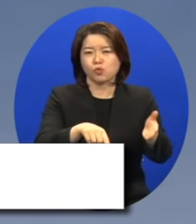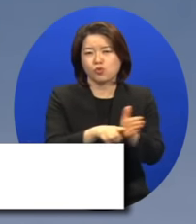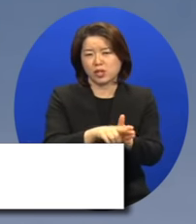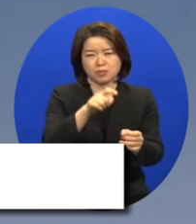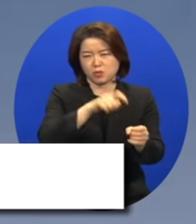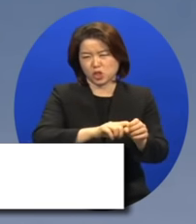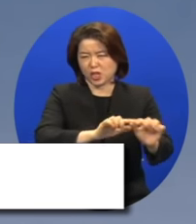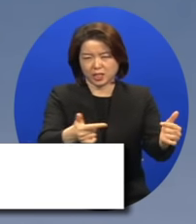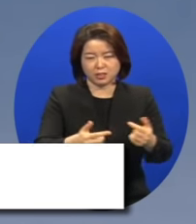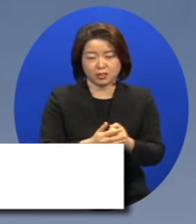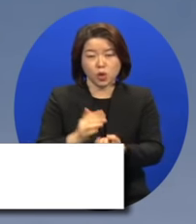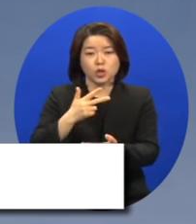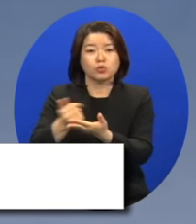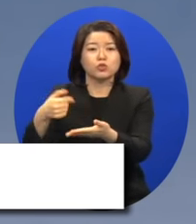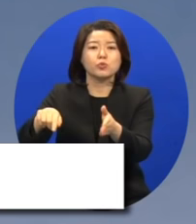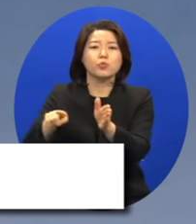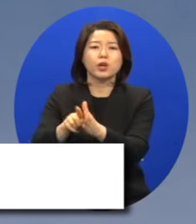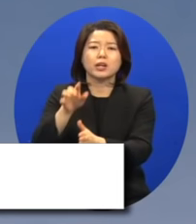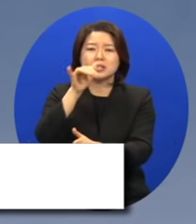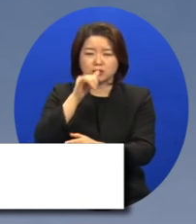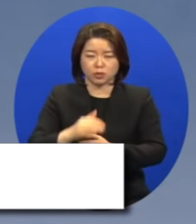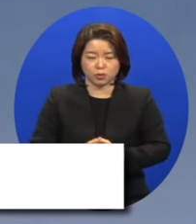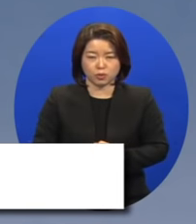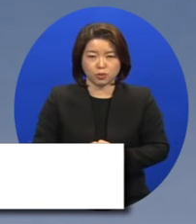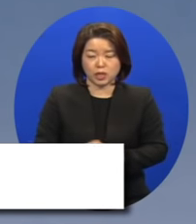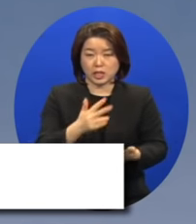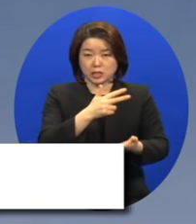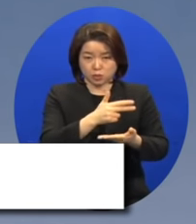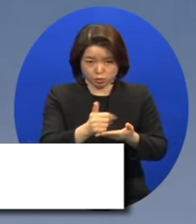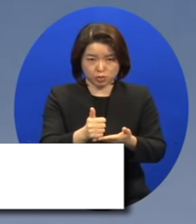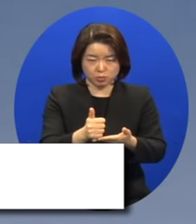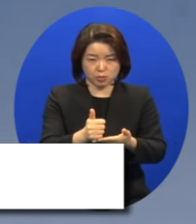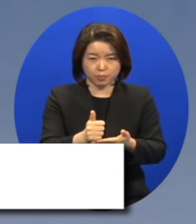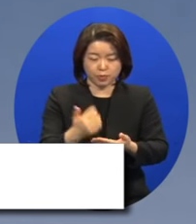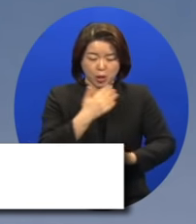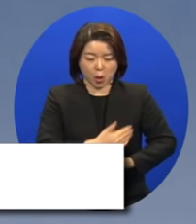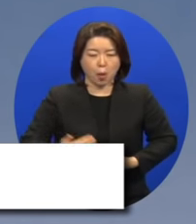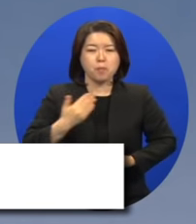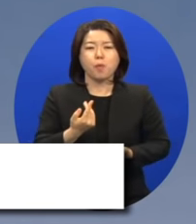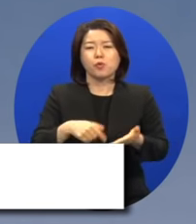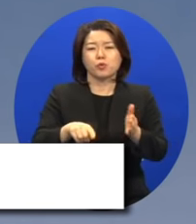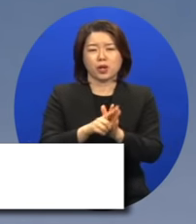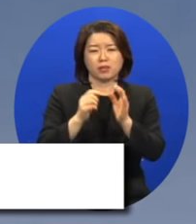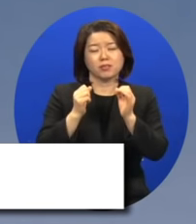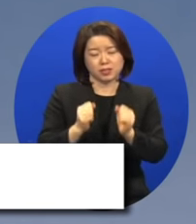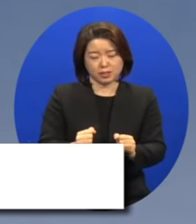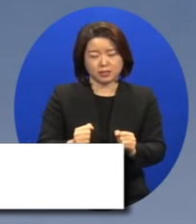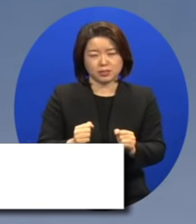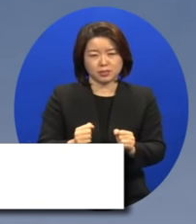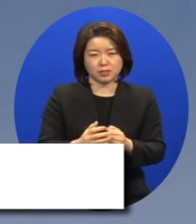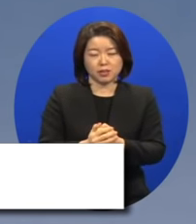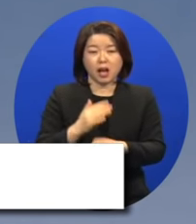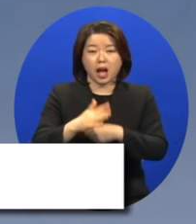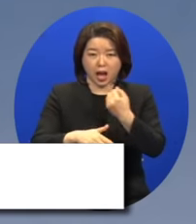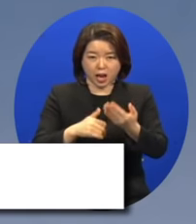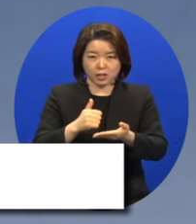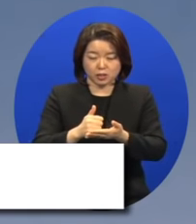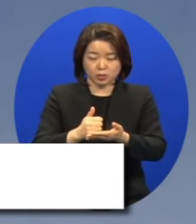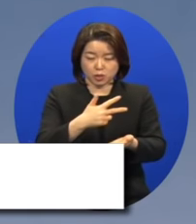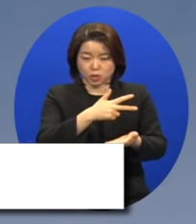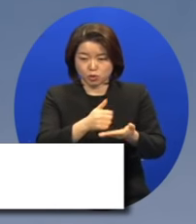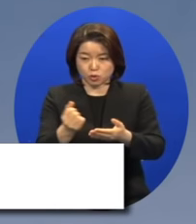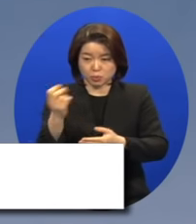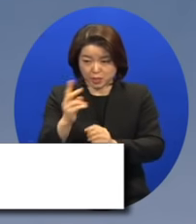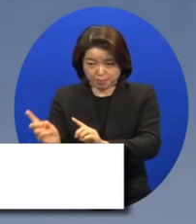을위한것이아니라주님을위한것이며 ,주님은몸을위한것입니다. 하나님께서는